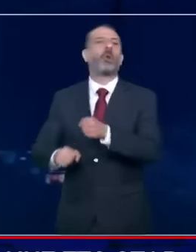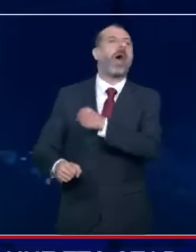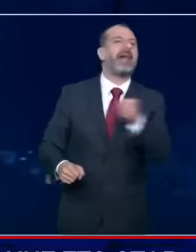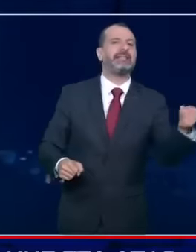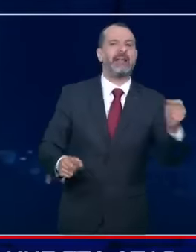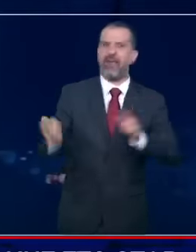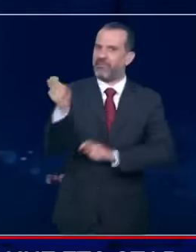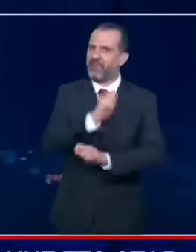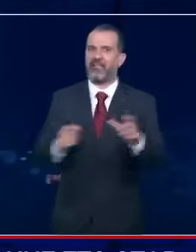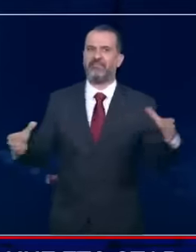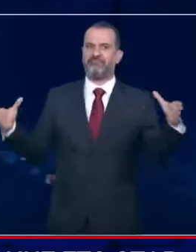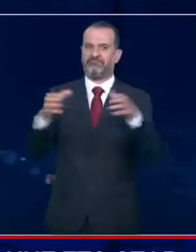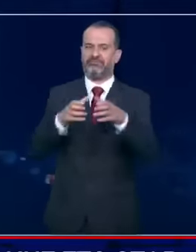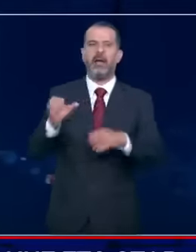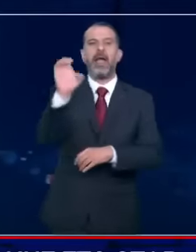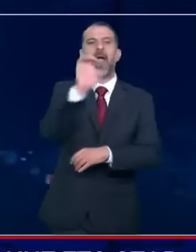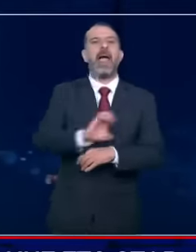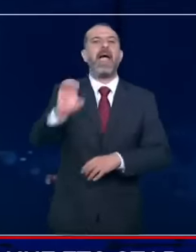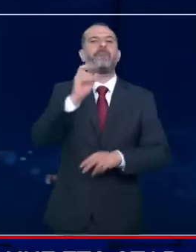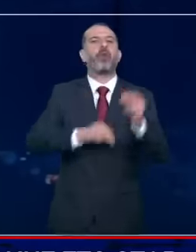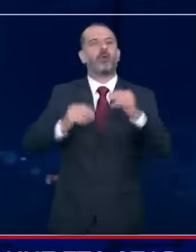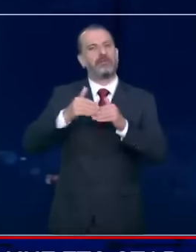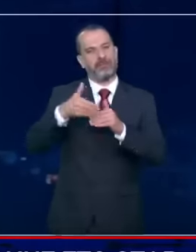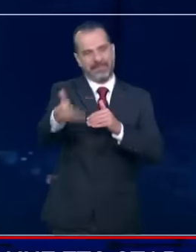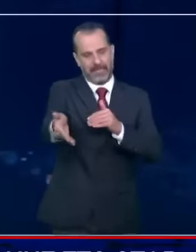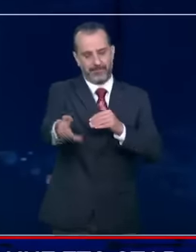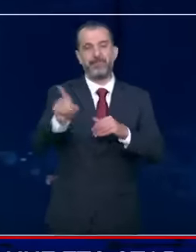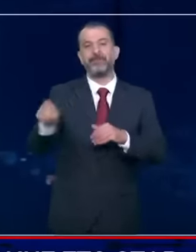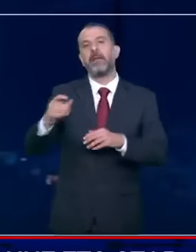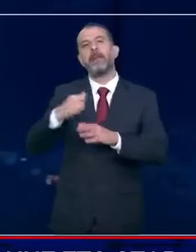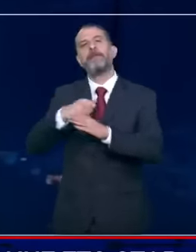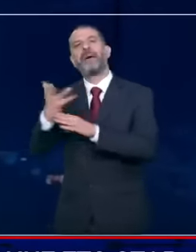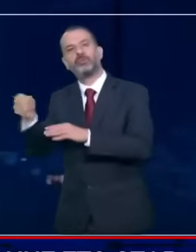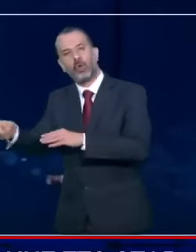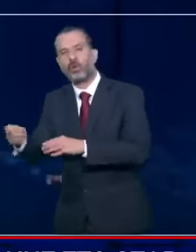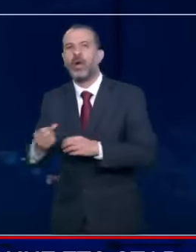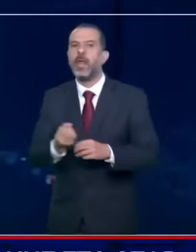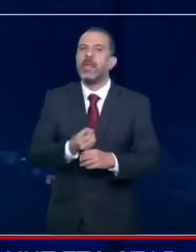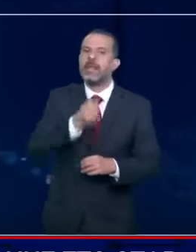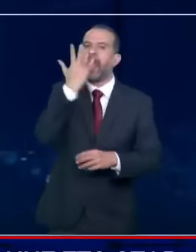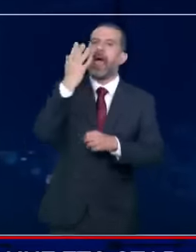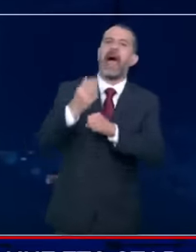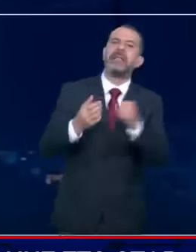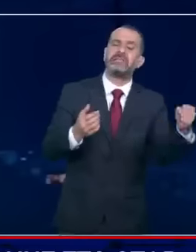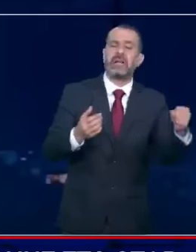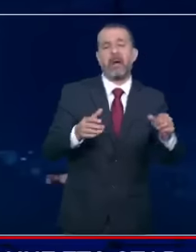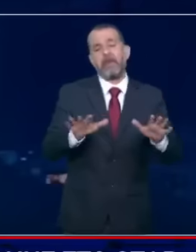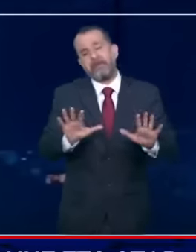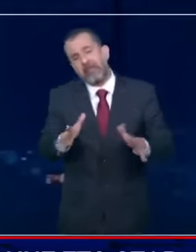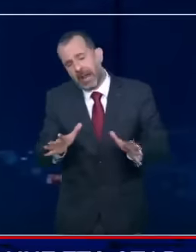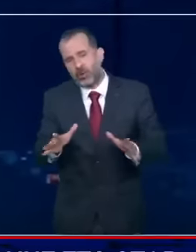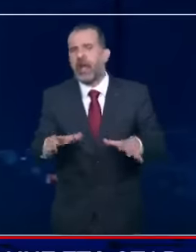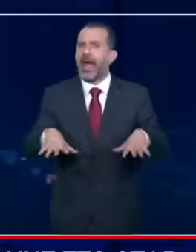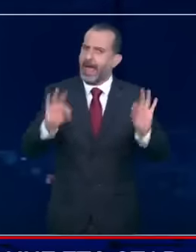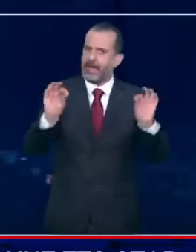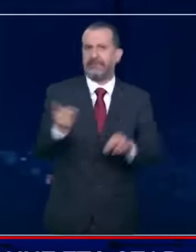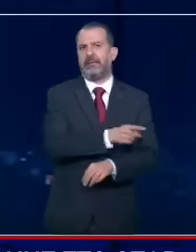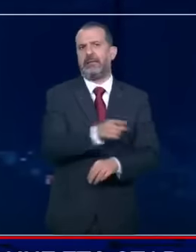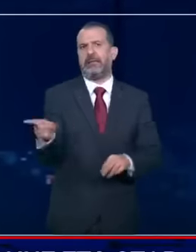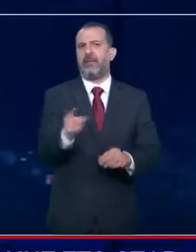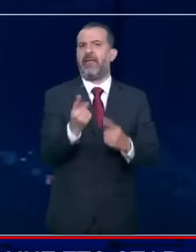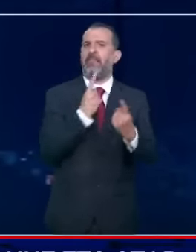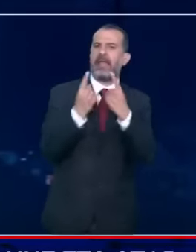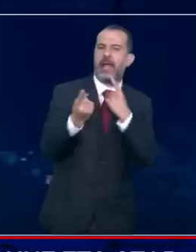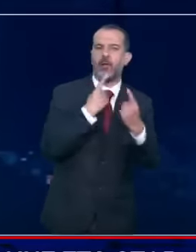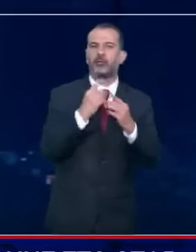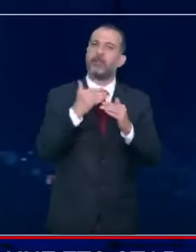ευρωεκλογές. Και φέρεται το ΠΑΣΟΚ και η Νέα Αριστερά να έχουν ξεκινήσει ενδεχομένως κάποιες πρώτες συζητήσεις, κάποιες πρώτες